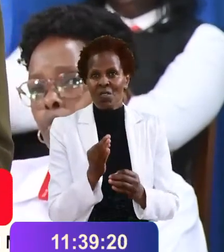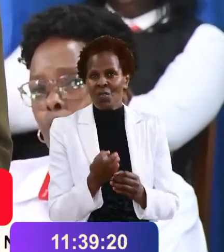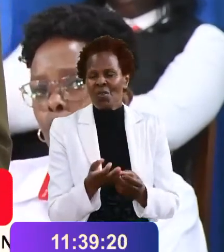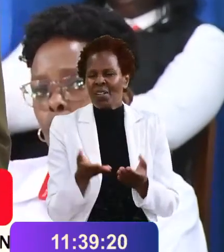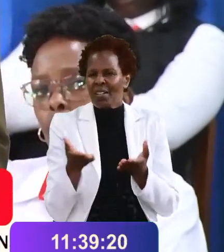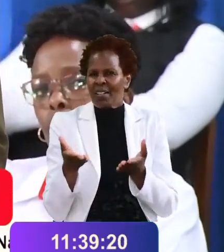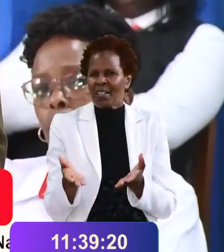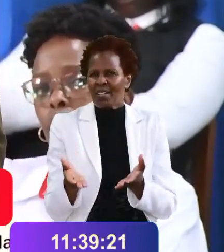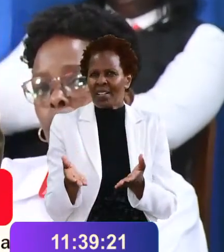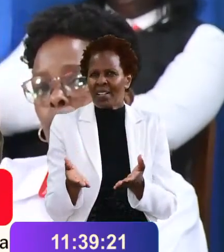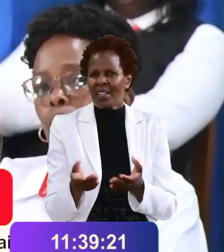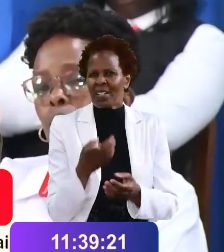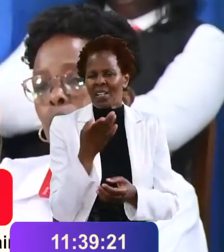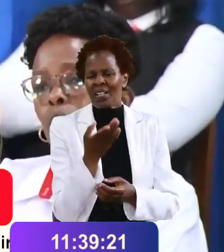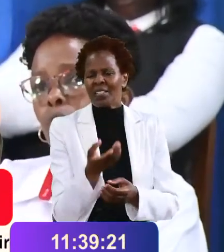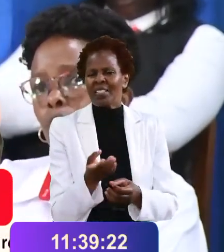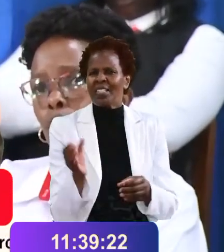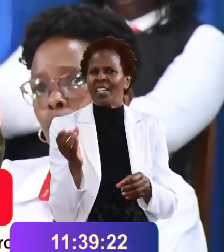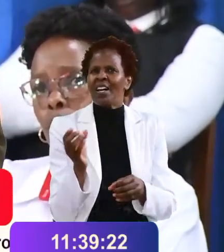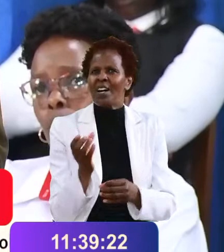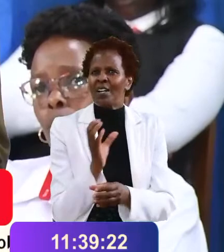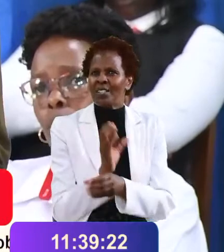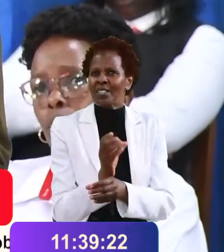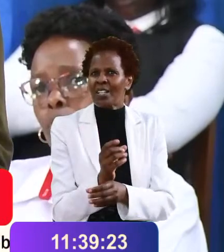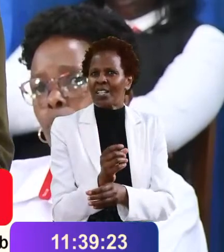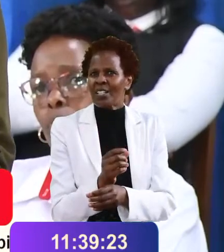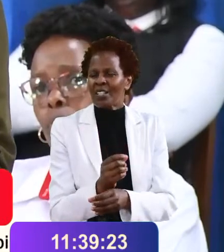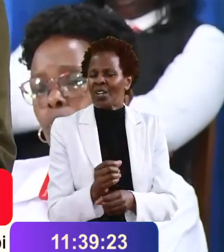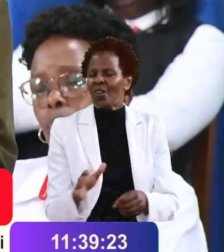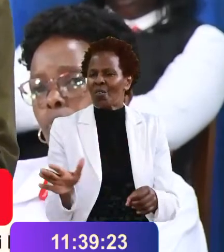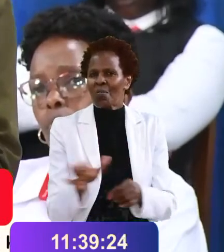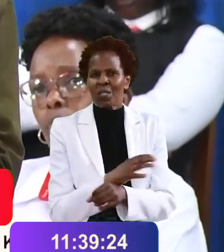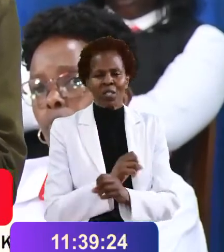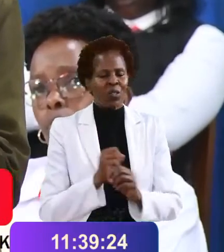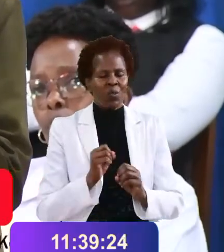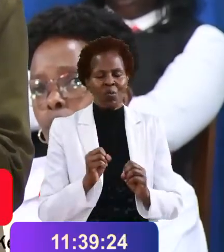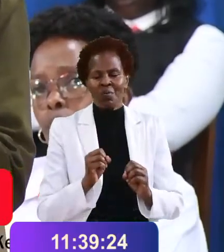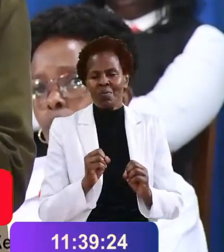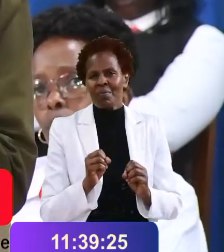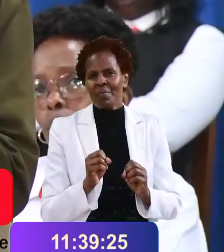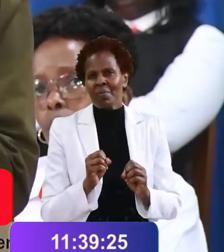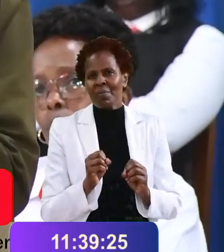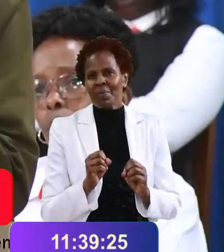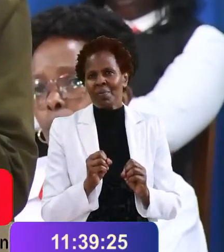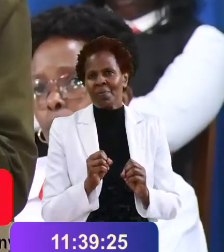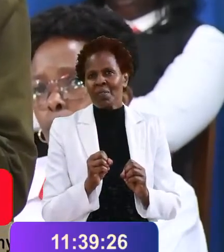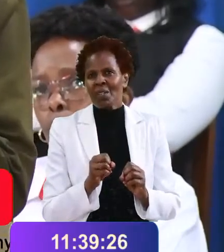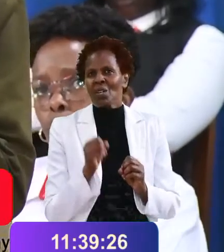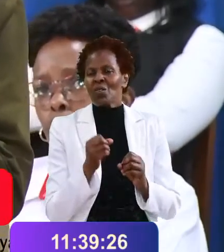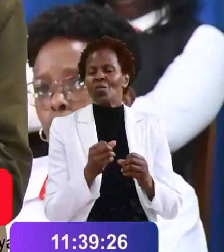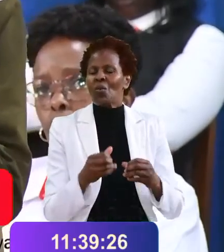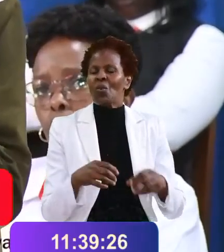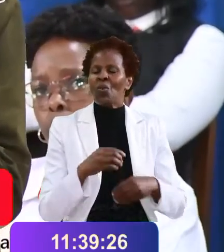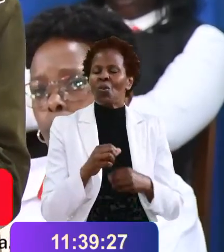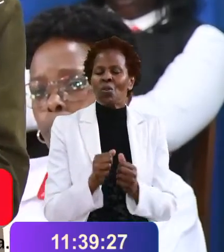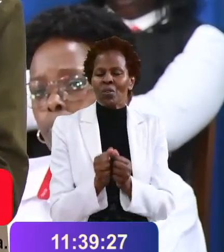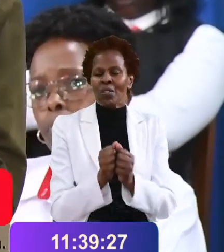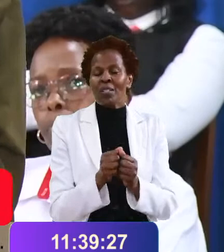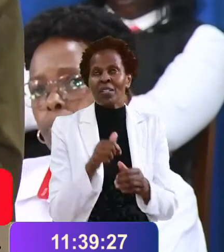liko kamili. Usijidharau, kila mtu ni muhimu kwenye mwili wa Yesu Kristo.